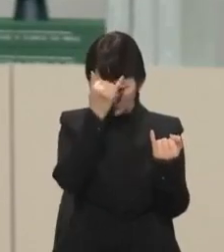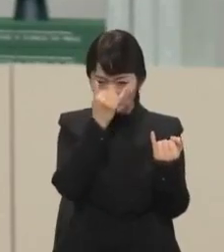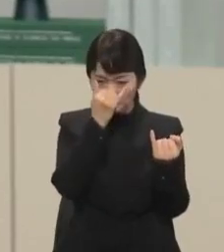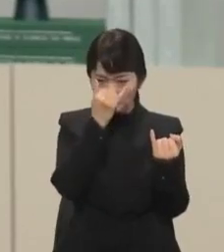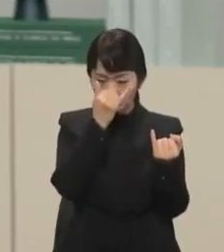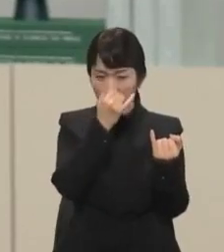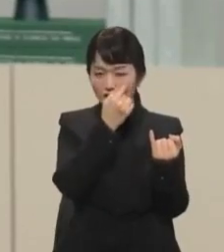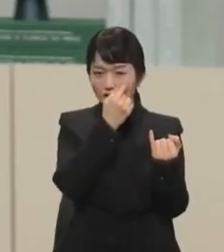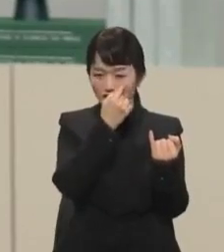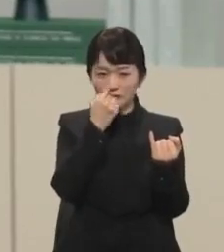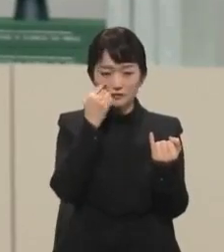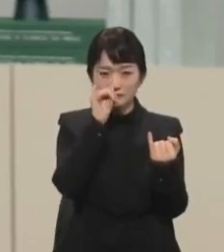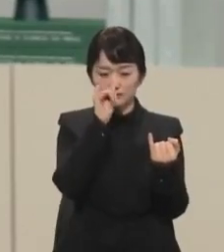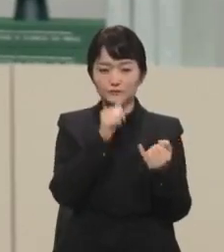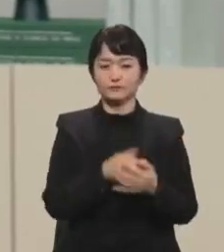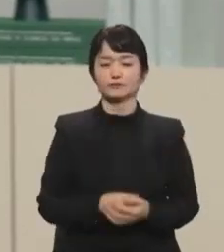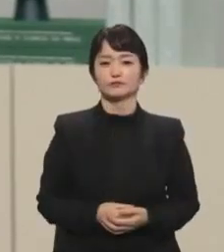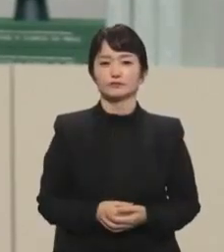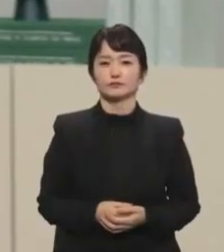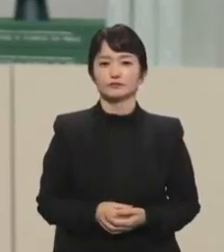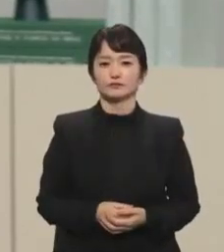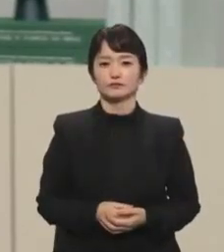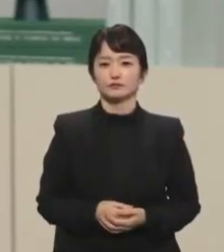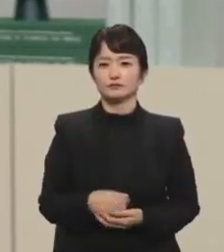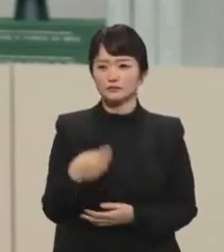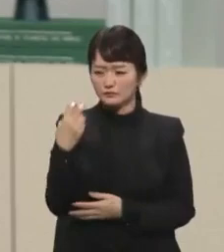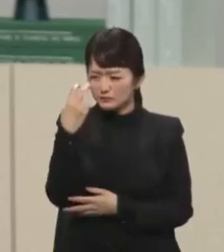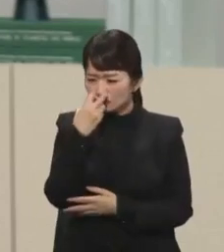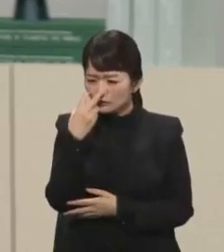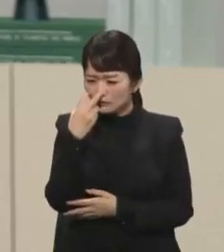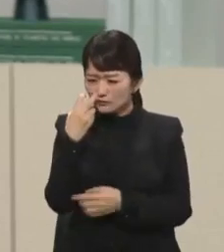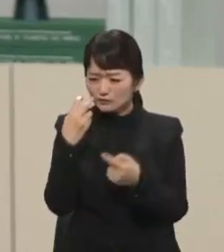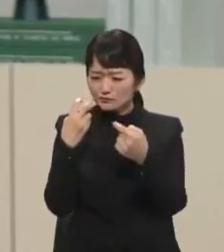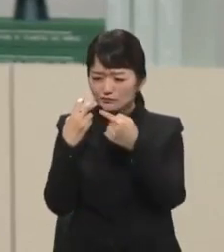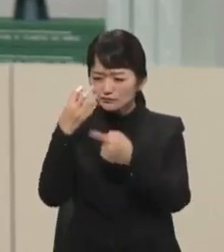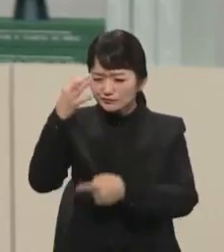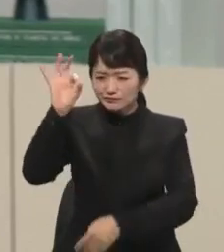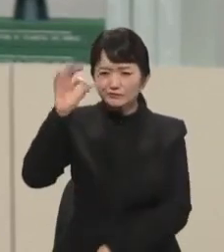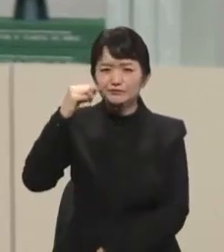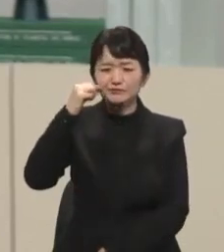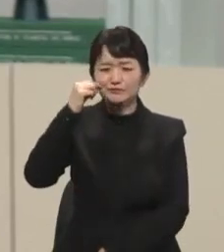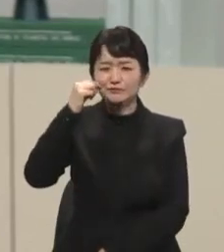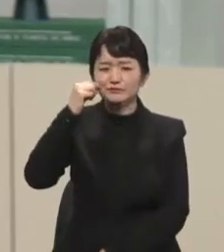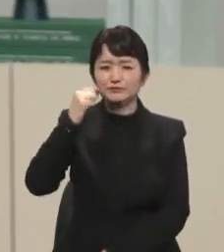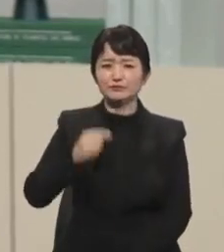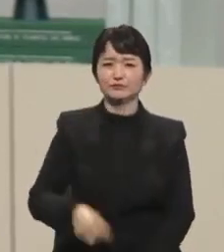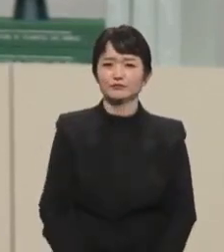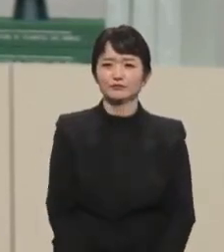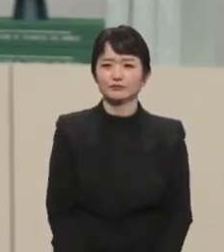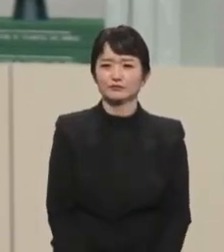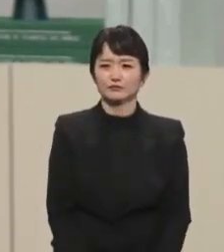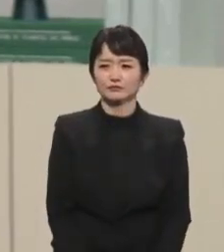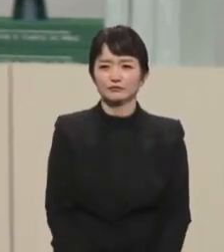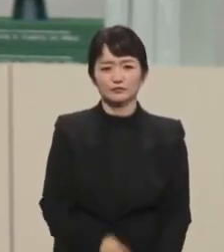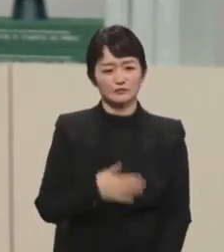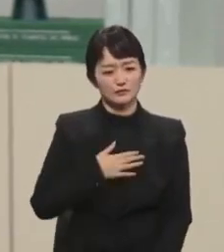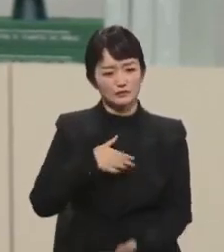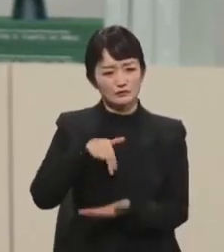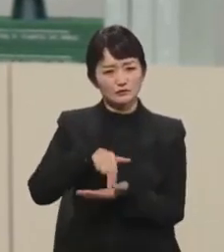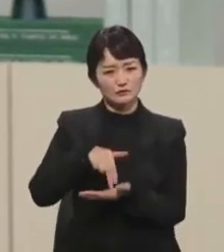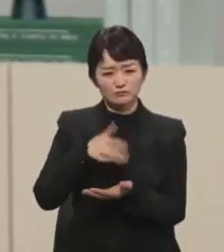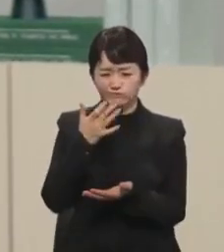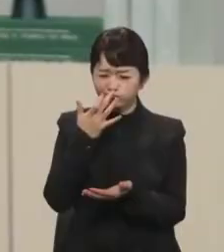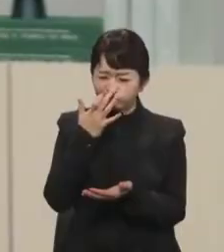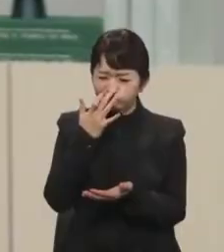차치하더라도 다만 그이 취재의 문제에 있어서도 저는 이거는 용인되기 어려운 방식의 취재기 때문에 예 저도 좀 납득하기 어려운 부분이